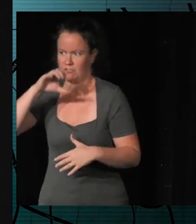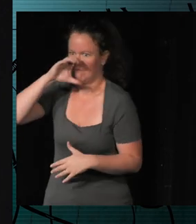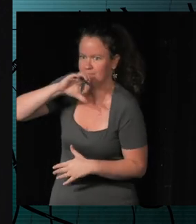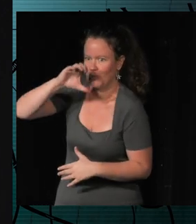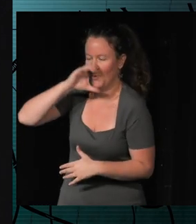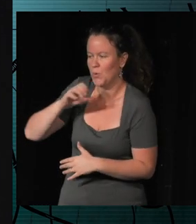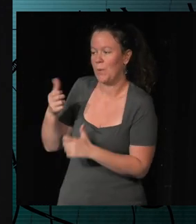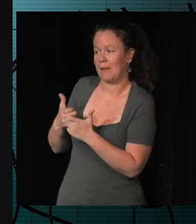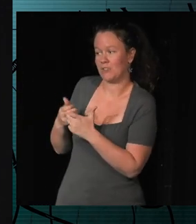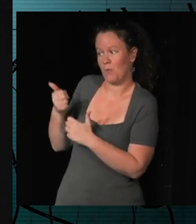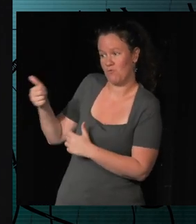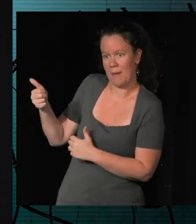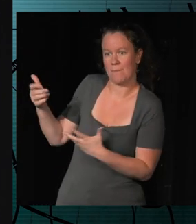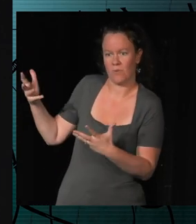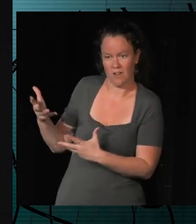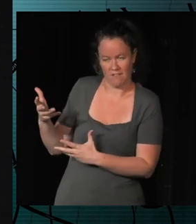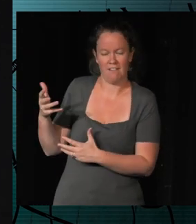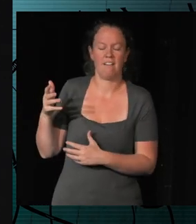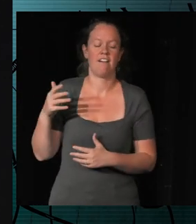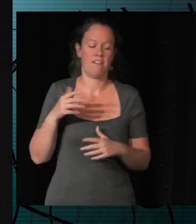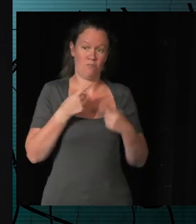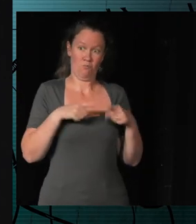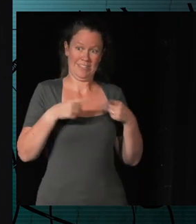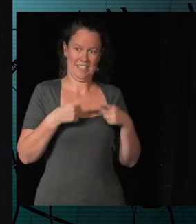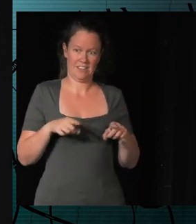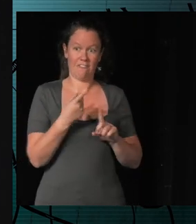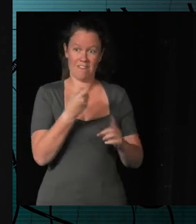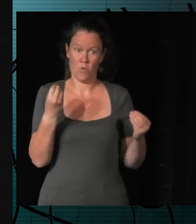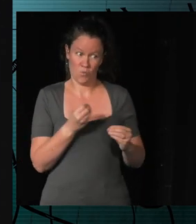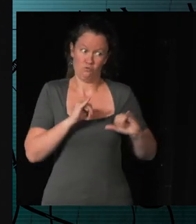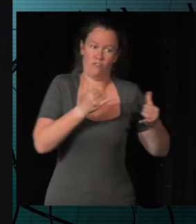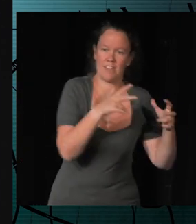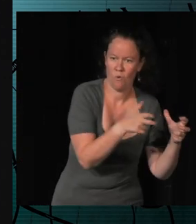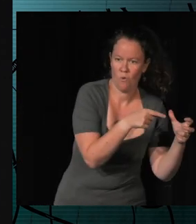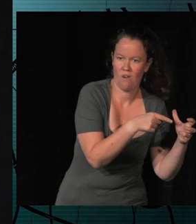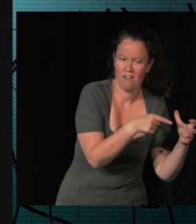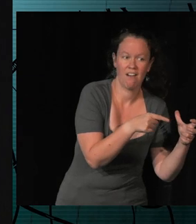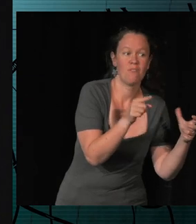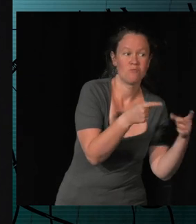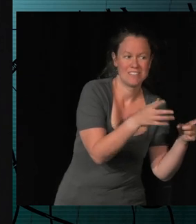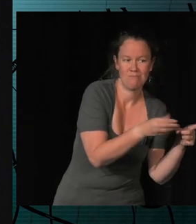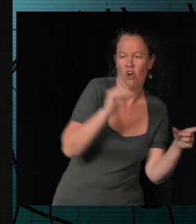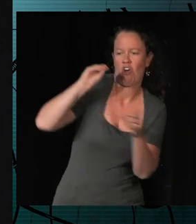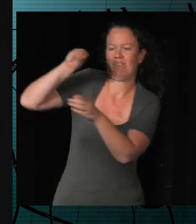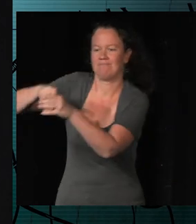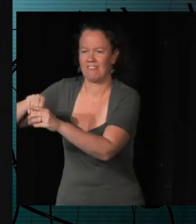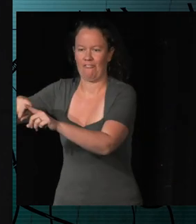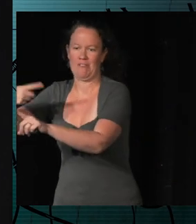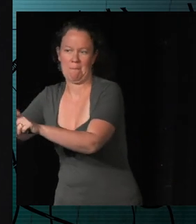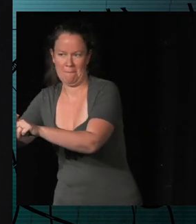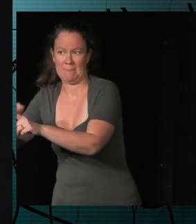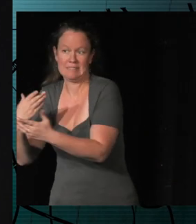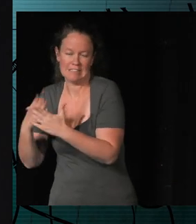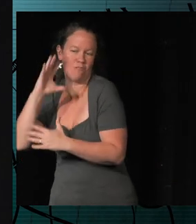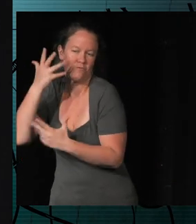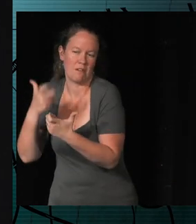utiliser la musique des jeux et ça c'était enfin inattendu surtout que bon il y avait eu très peu de d'adaptation de jeux vidéo à l'époque mais toutes cell qui avait eu qui